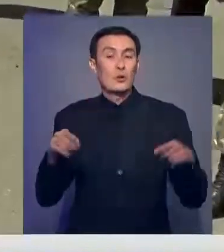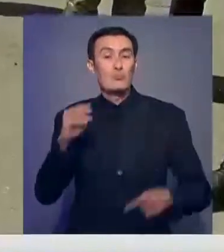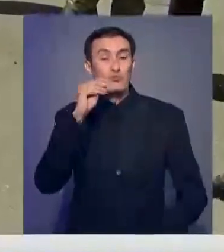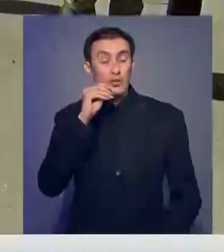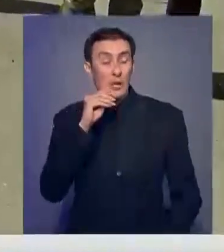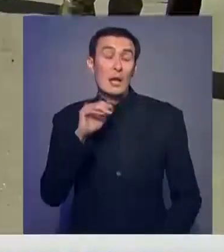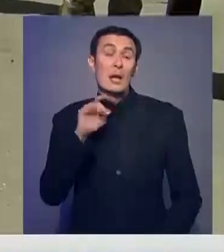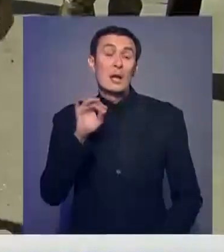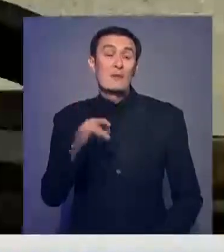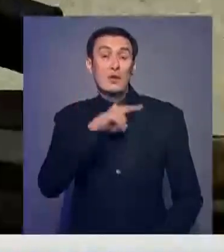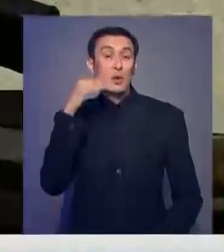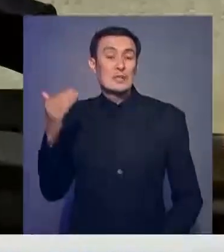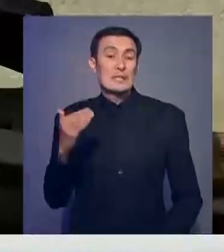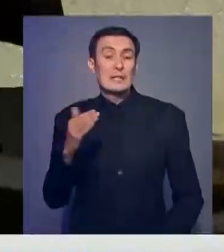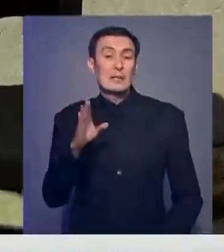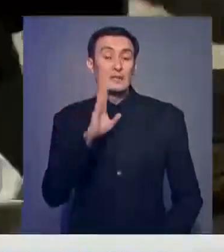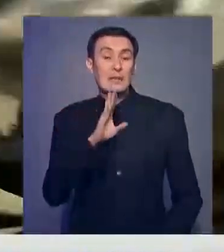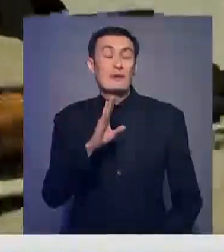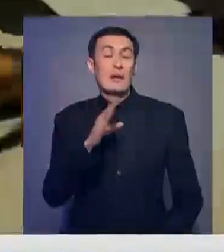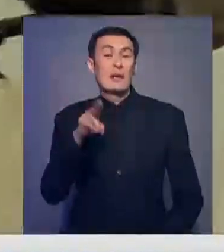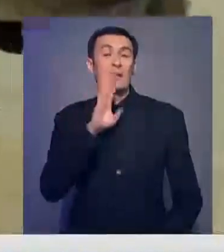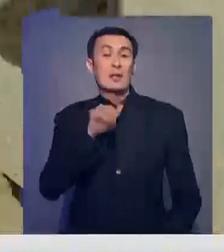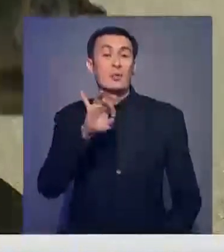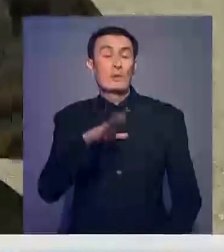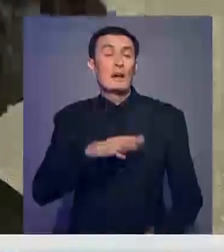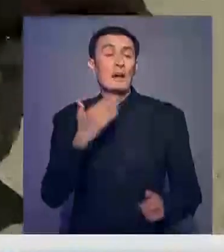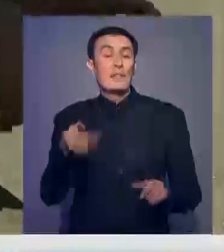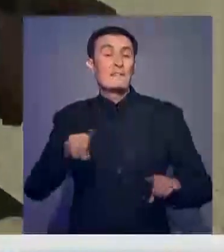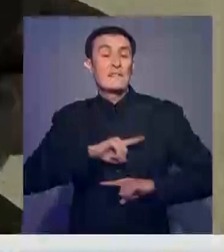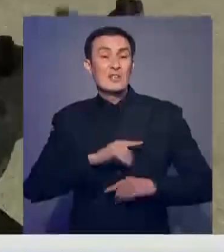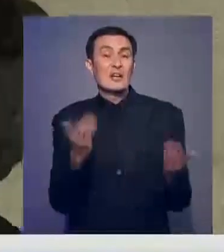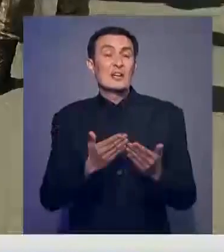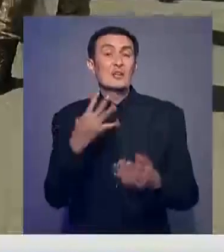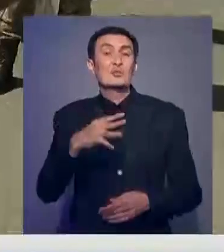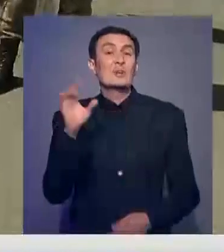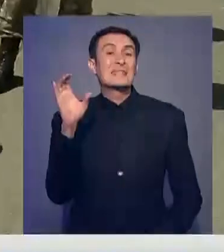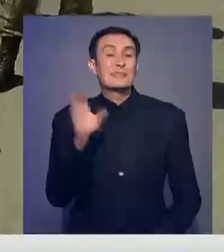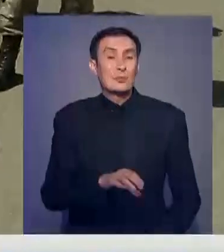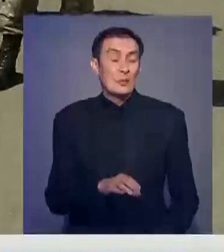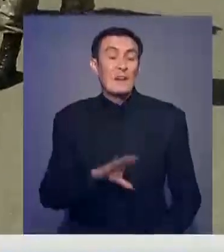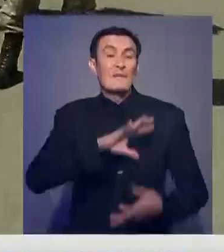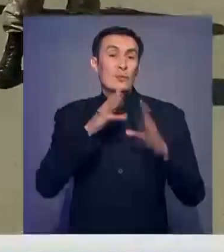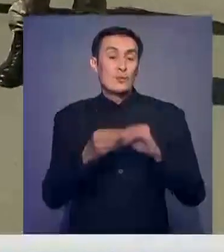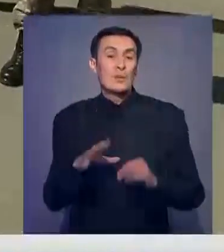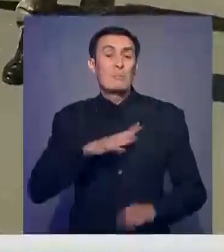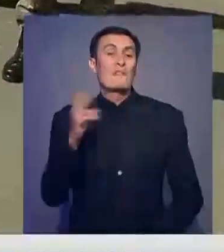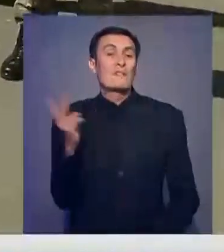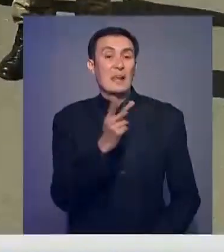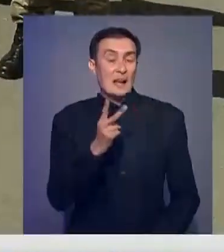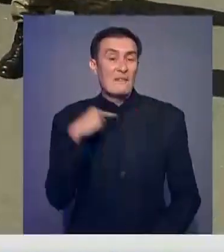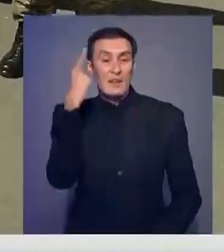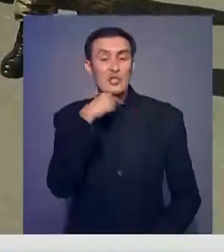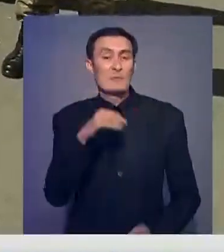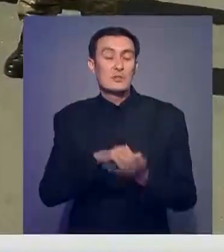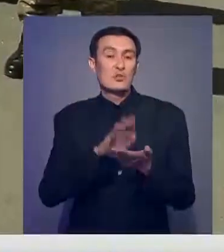коллег-мужчин. К слову, от российской соперницы Лилии Даутовой на финише ее отделяли каких-то 40 секунд. В итоге пришла второй, в личном